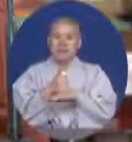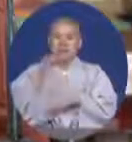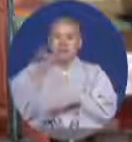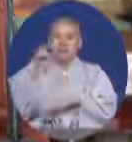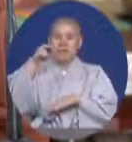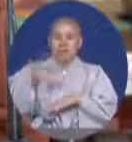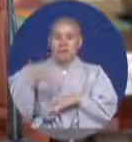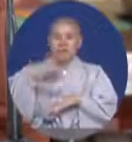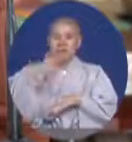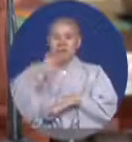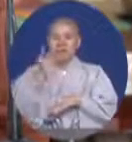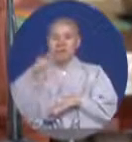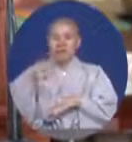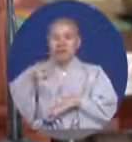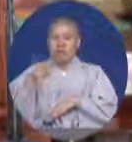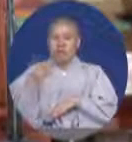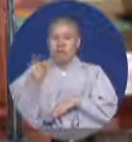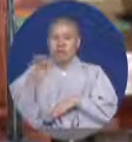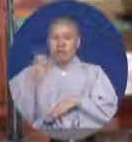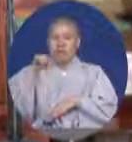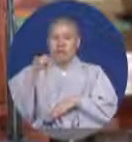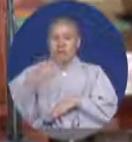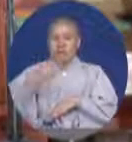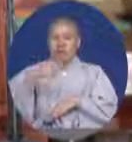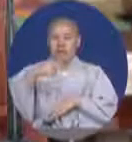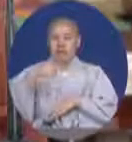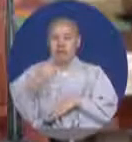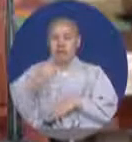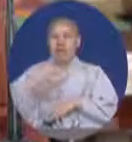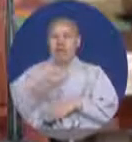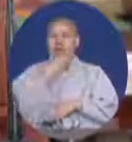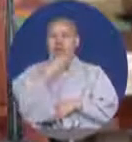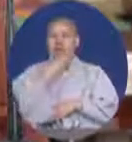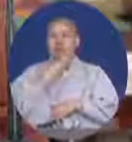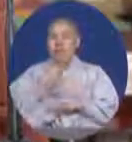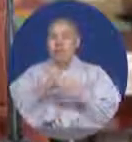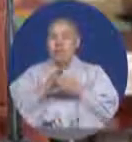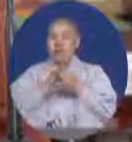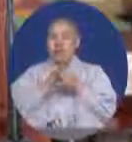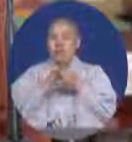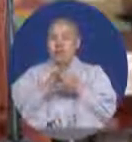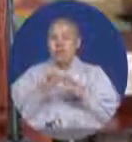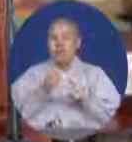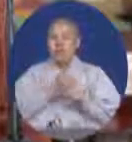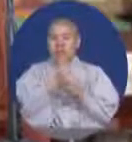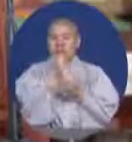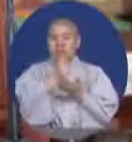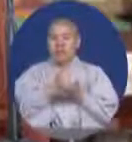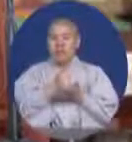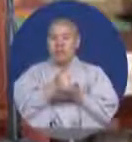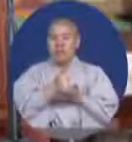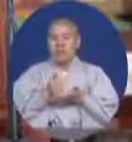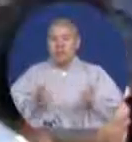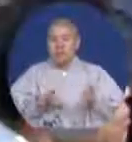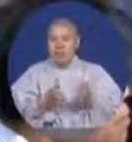유복 성불도라. 유복 복으로 말미암아 불도를 이룬다. 이 무서운